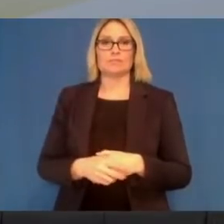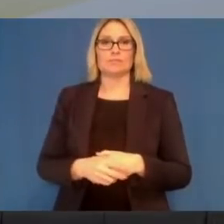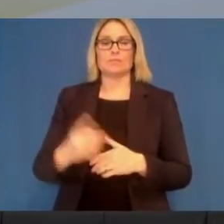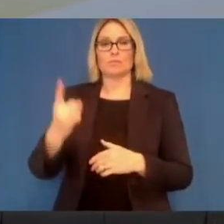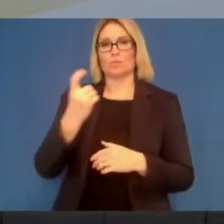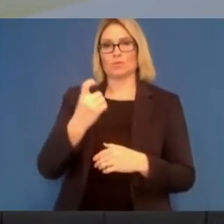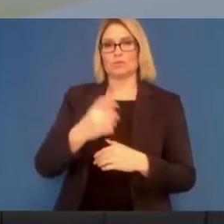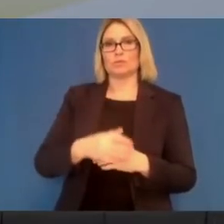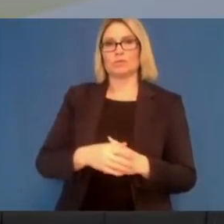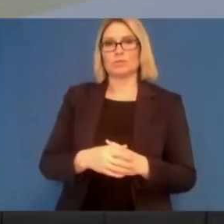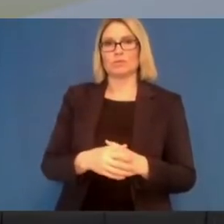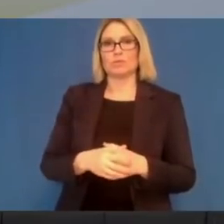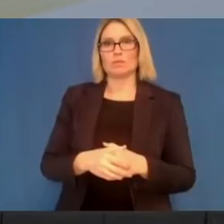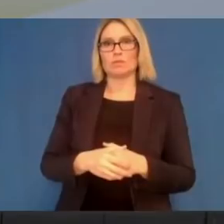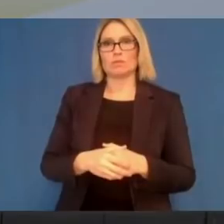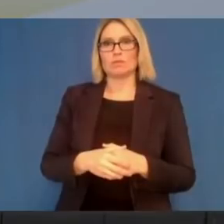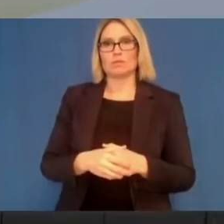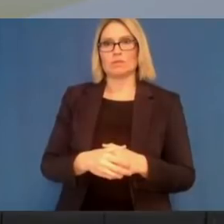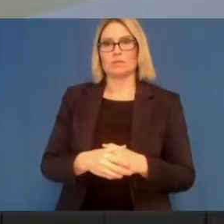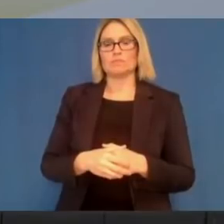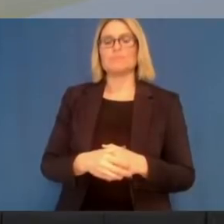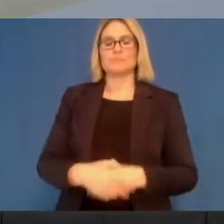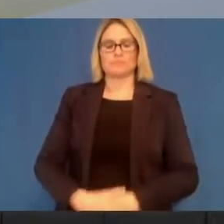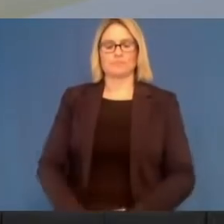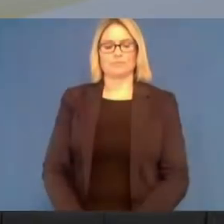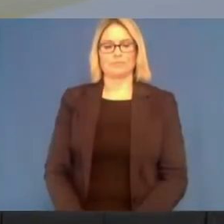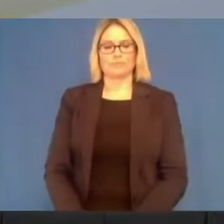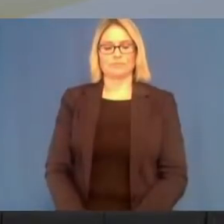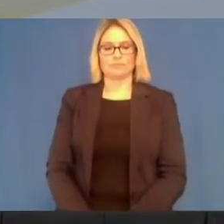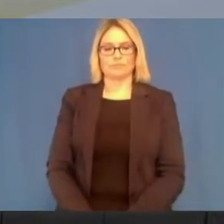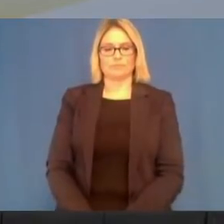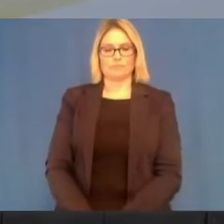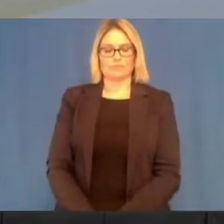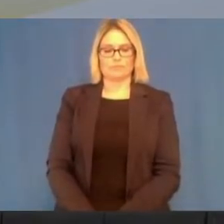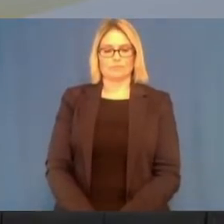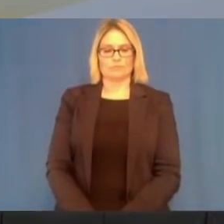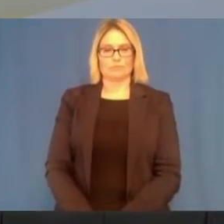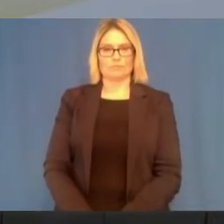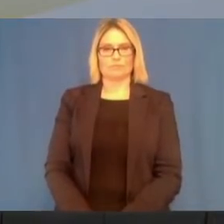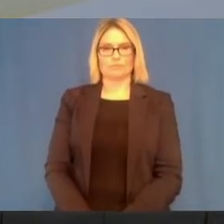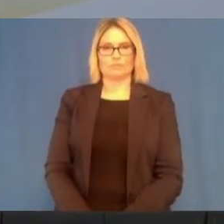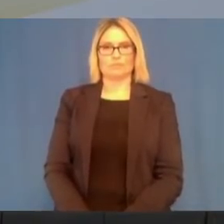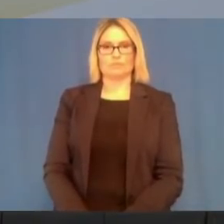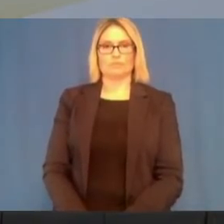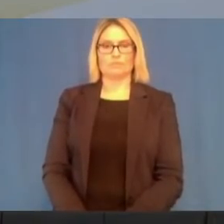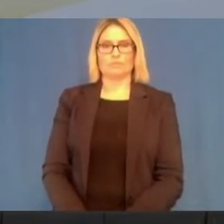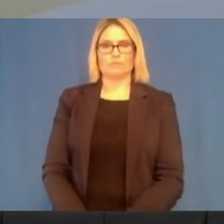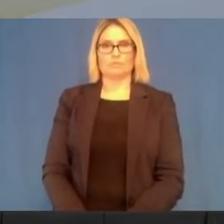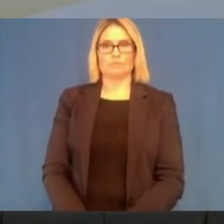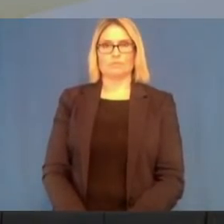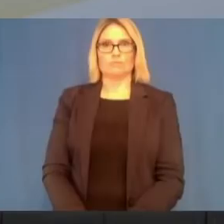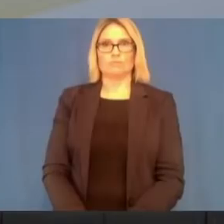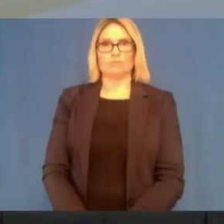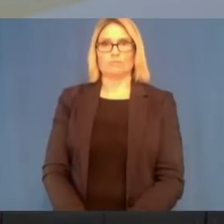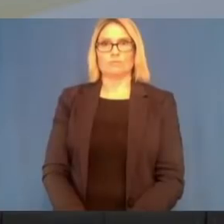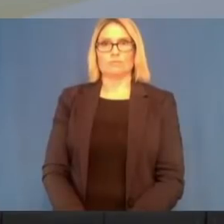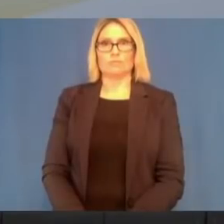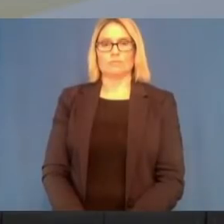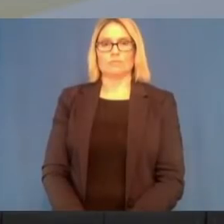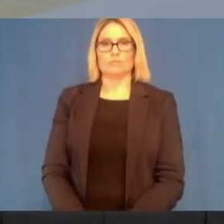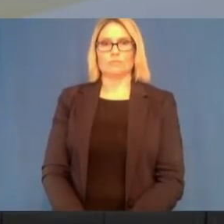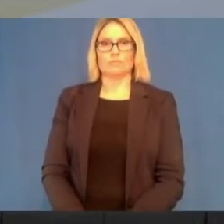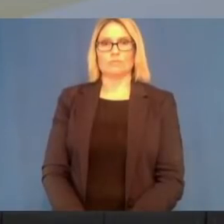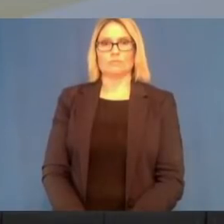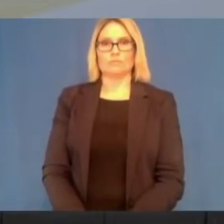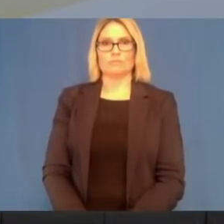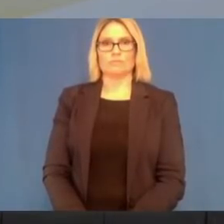Good afternoon to you both. Dr Morrison, bonjour. Est-ce que vous pouvez nous expliquer en français pourquoi vous décidez